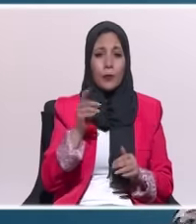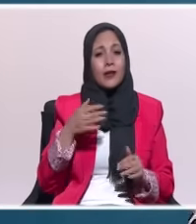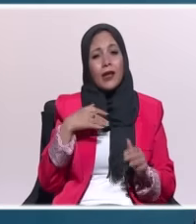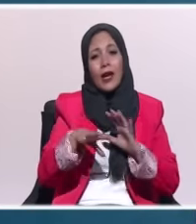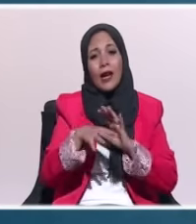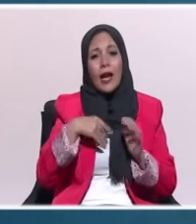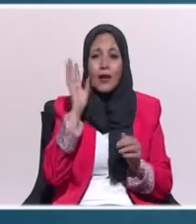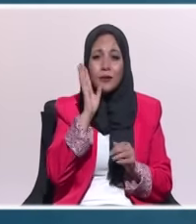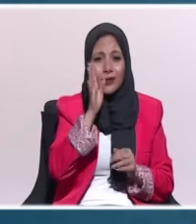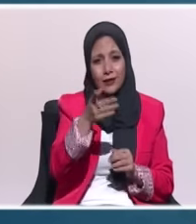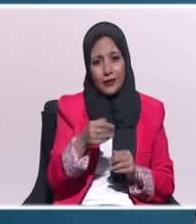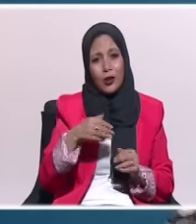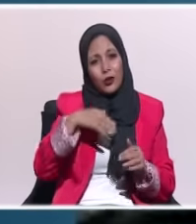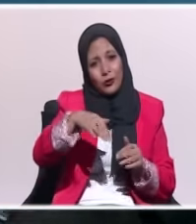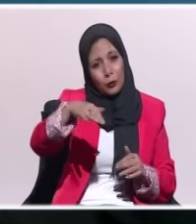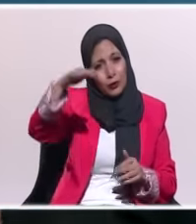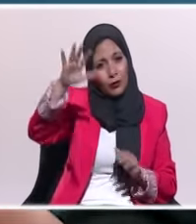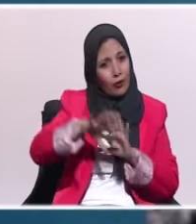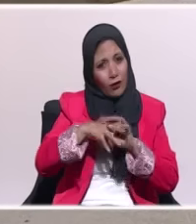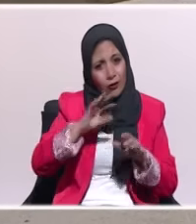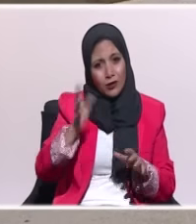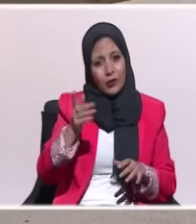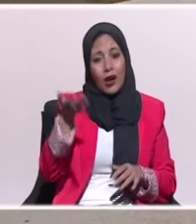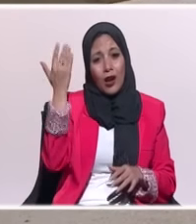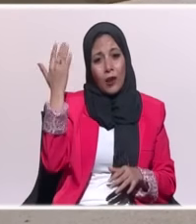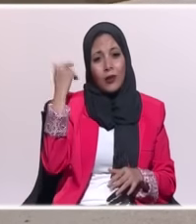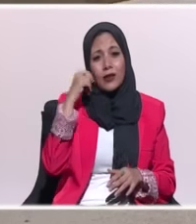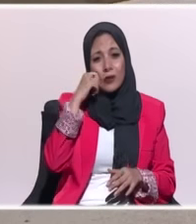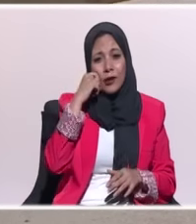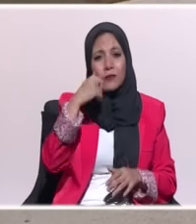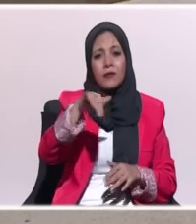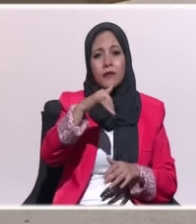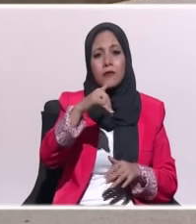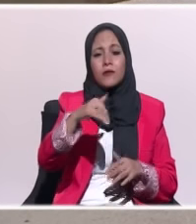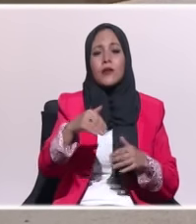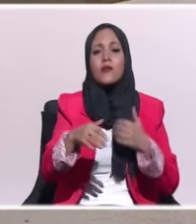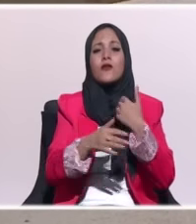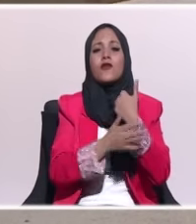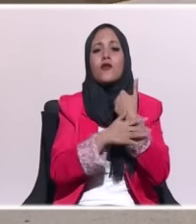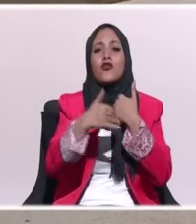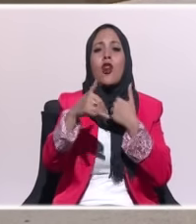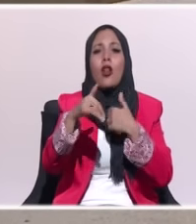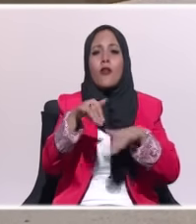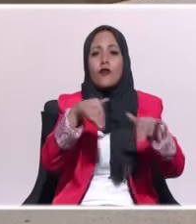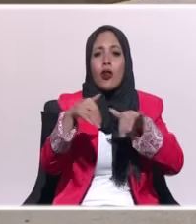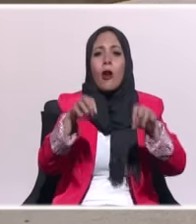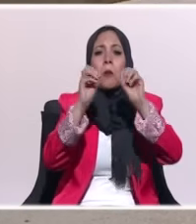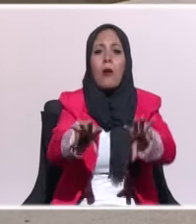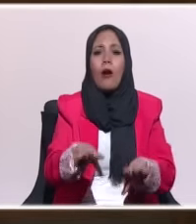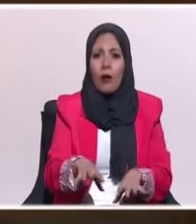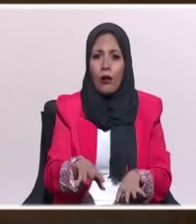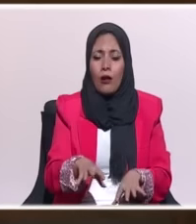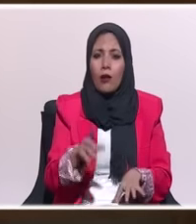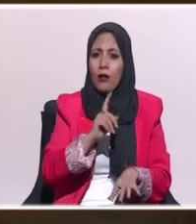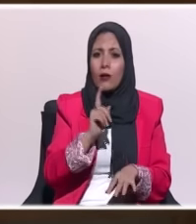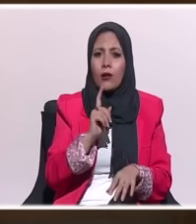ربت مش اللي ولدت، وهو بيرموا في الشوارع. ده الكلام ده الايام دي. الايام دي. لما انت اعترفت لها بقى بالسر.